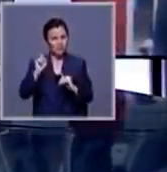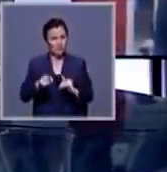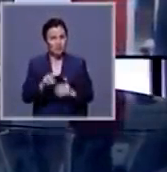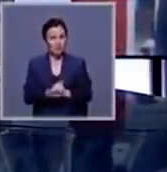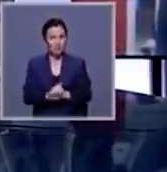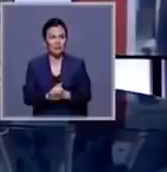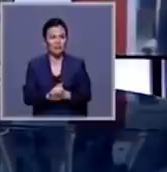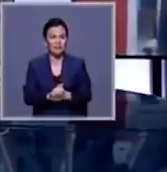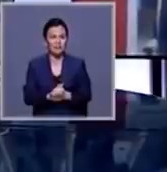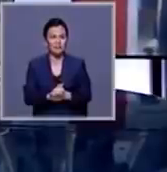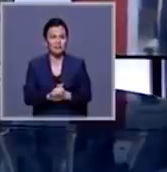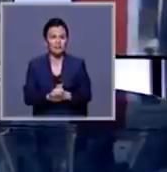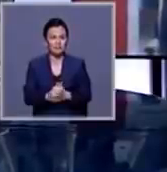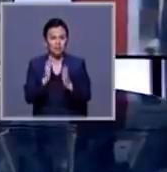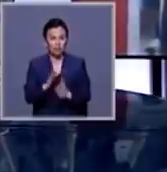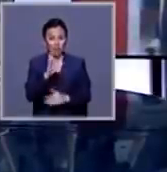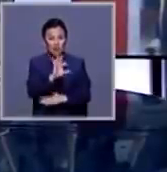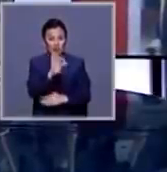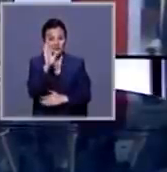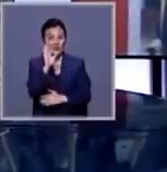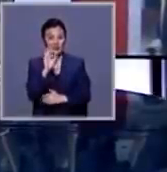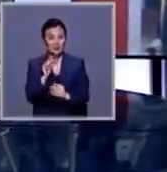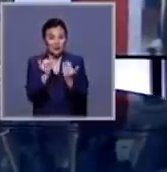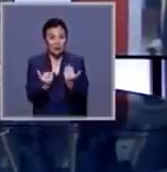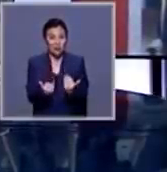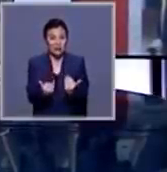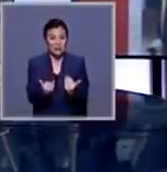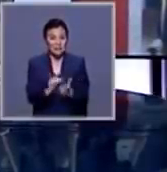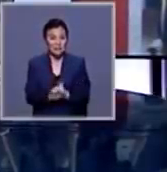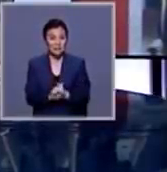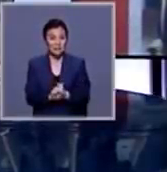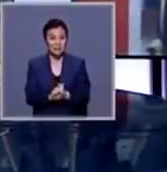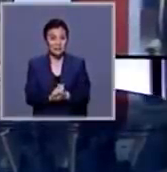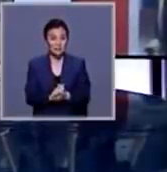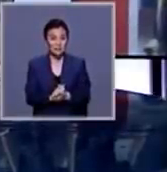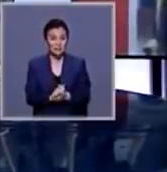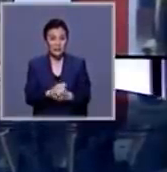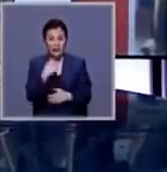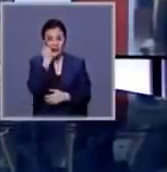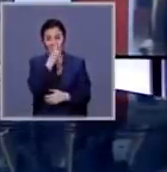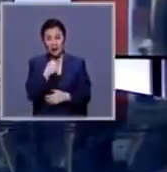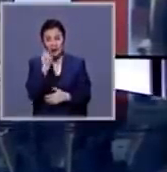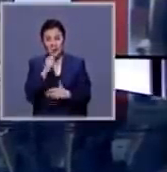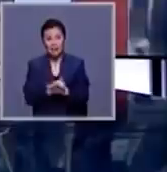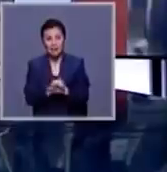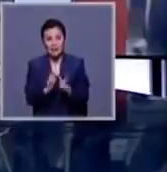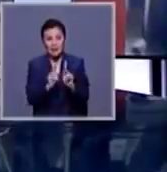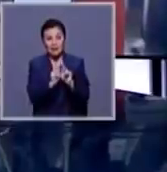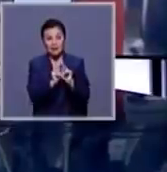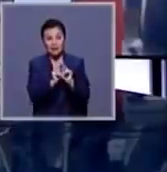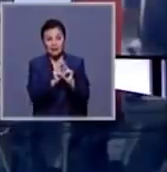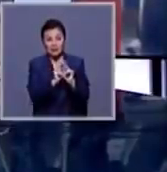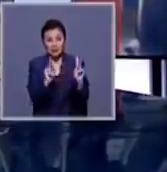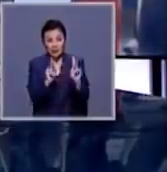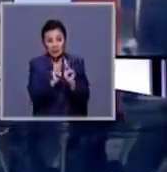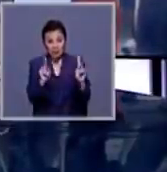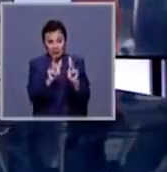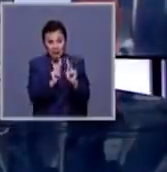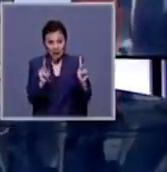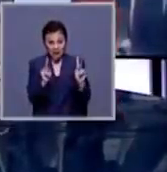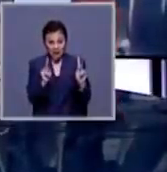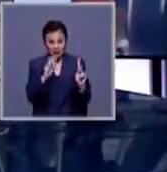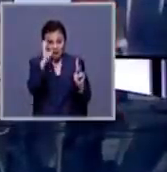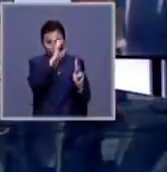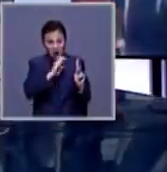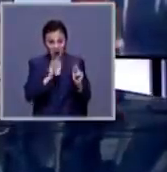ที่จะต้องนั่งเลือกเนี่ยก็คือคนปัจจุบัน ใช่คือตั้งแต่ต้นเนี่ยตั้งกรรมการมากรรมการสรรหาในชุ